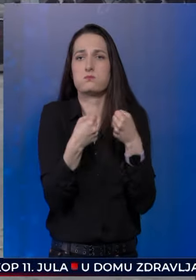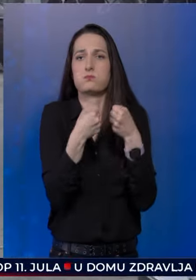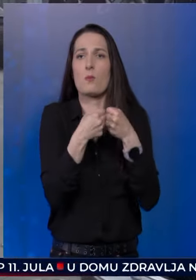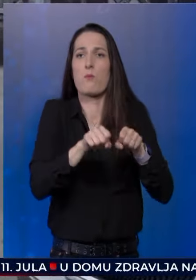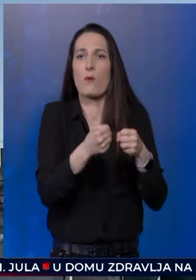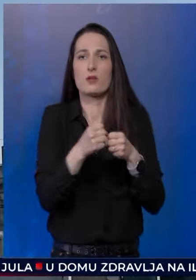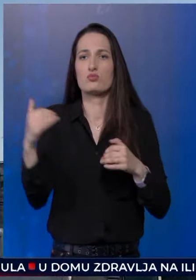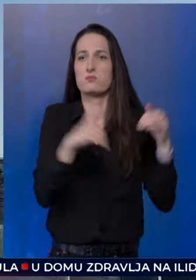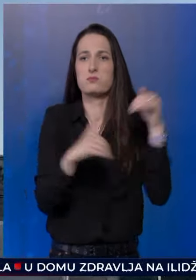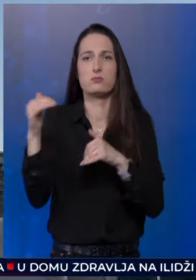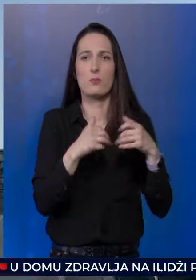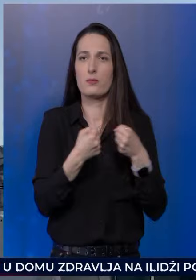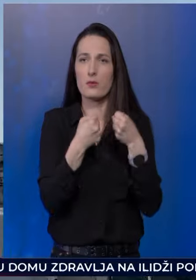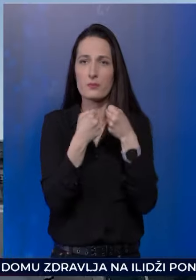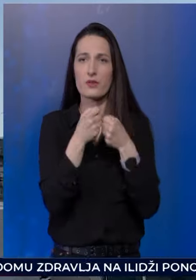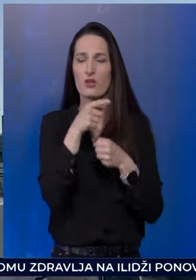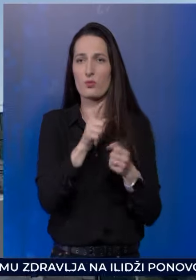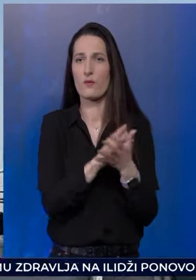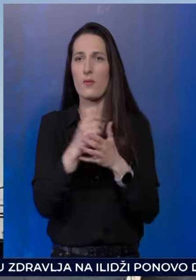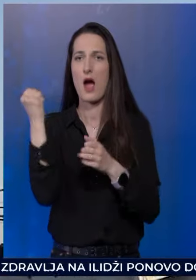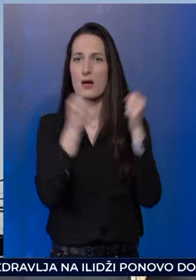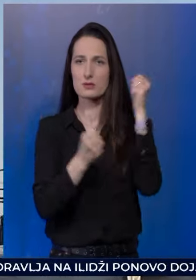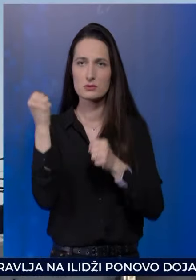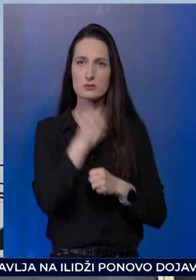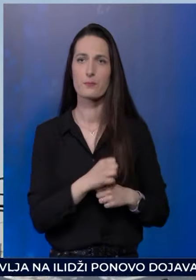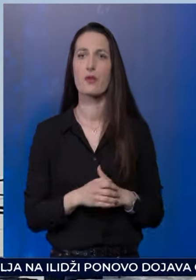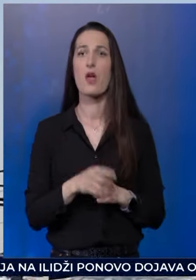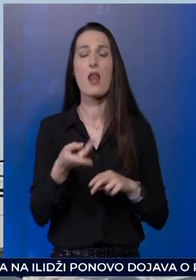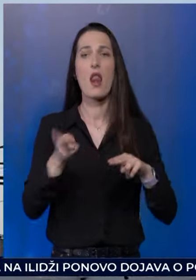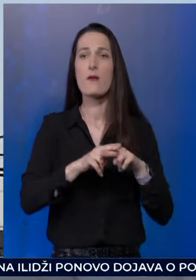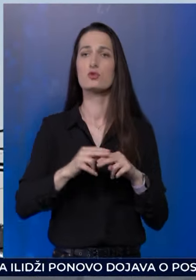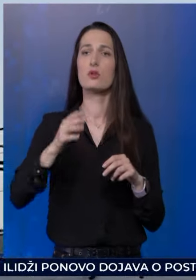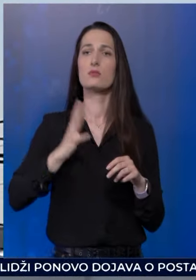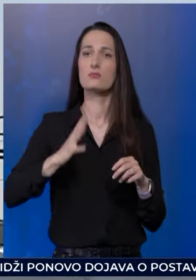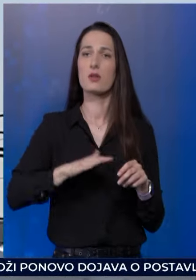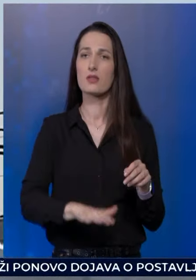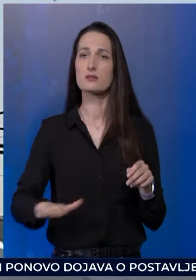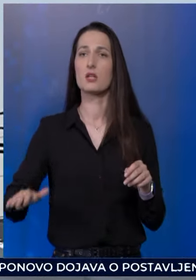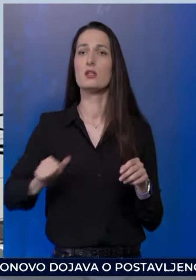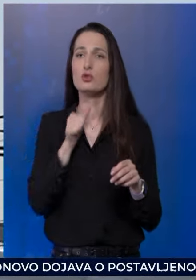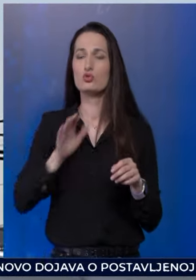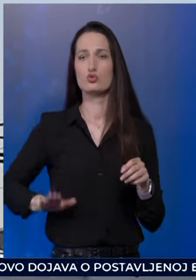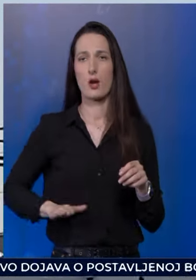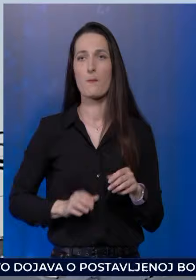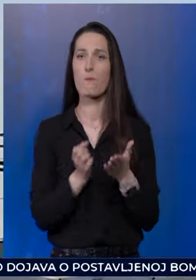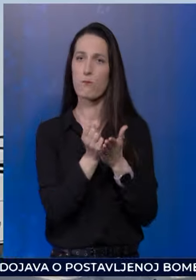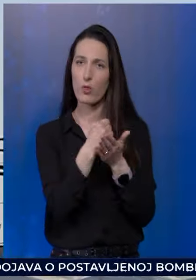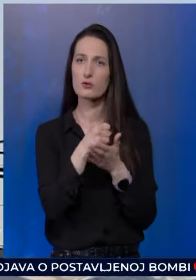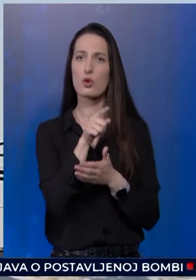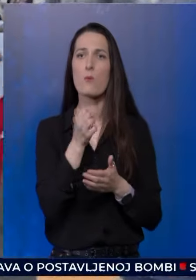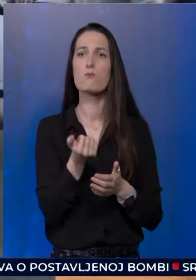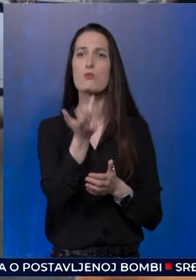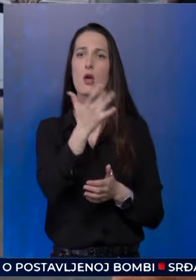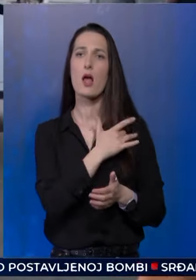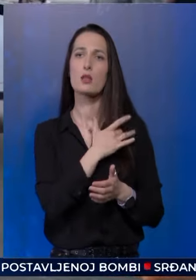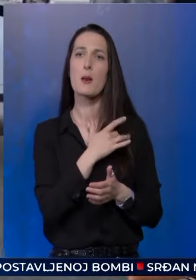i povrijeđenih u jeku ove ozbiljne agresije na civile, djecu i žene. Potvrđeno je da broj ranjenika i